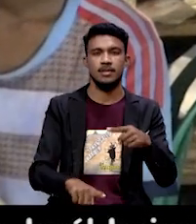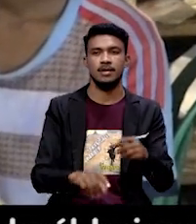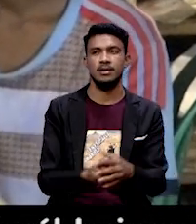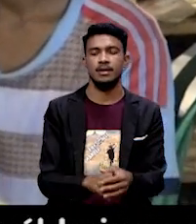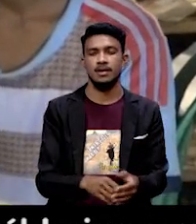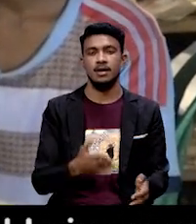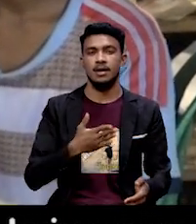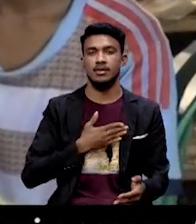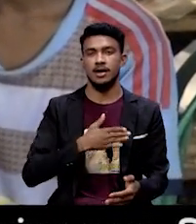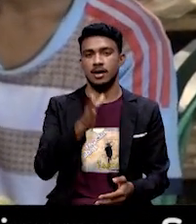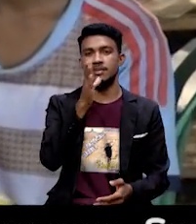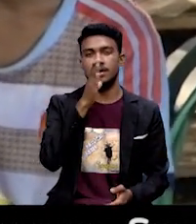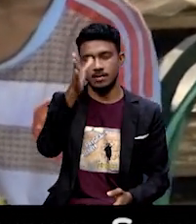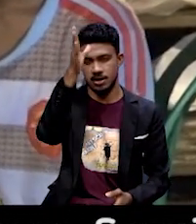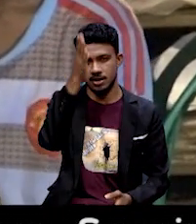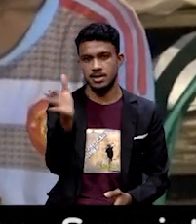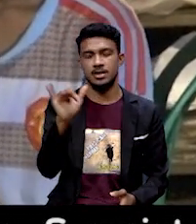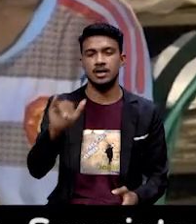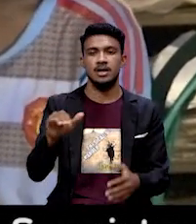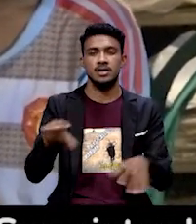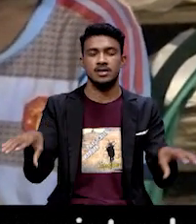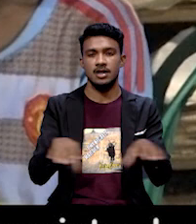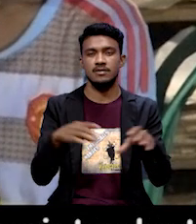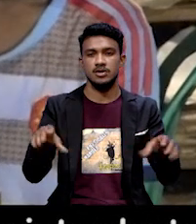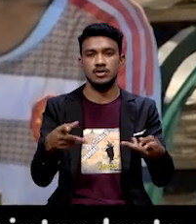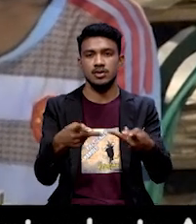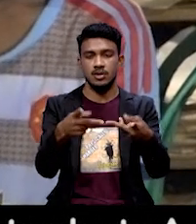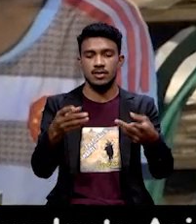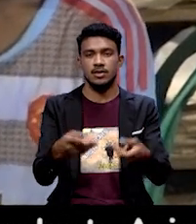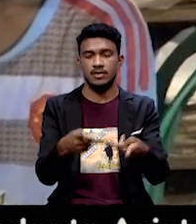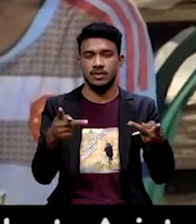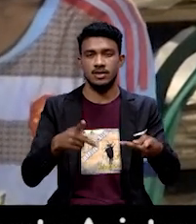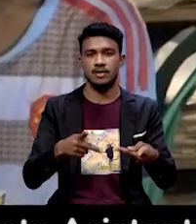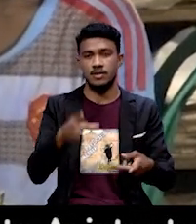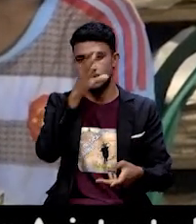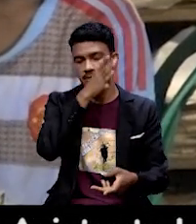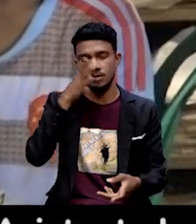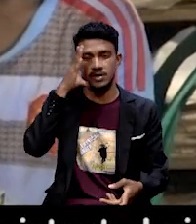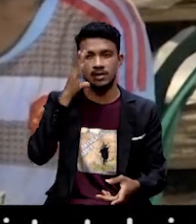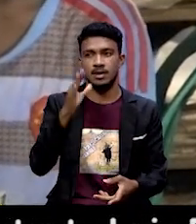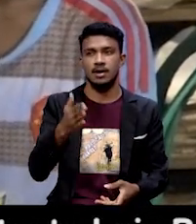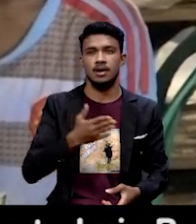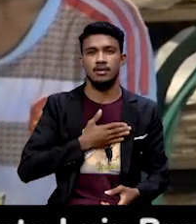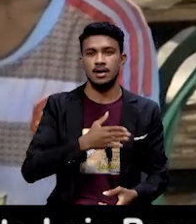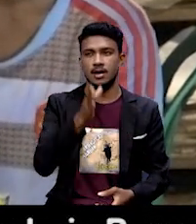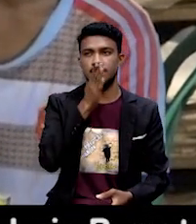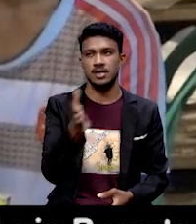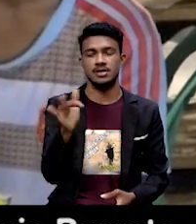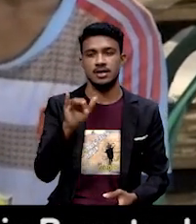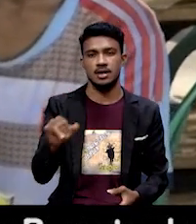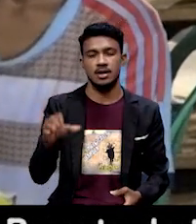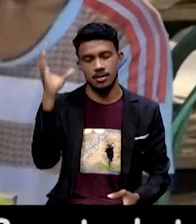Hau nama apa sirah sabis kosti. Agora, hau nama sirah tengku osi tahun lapisan osan